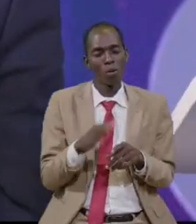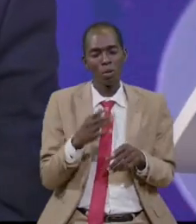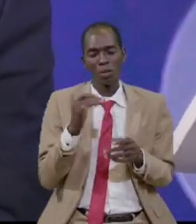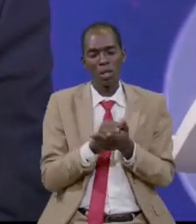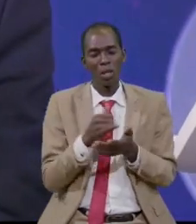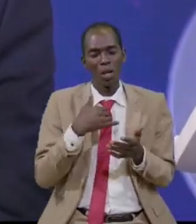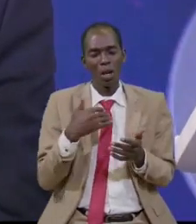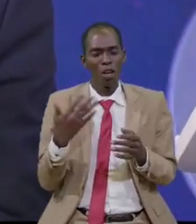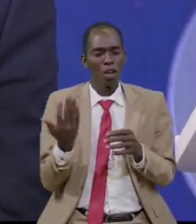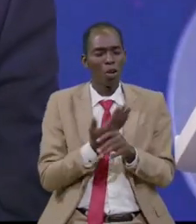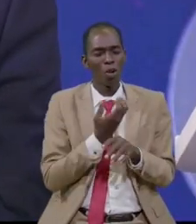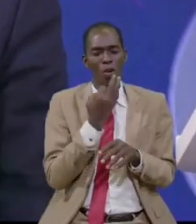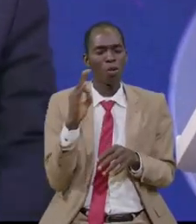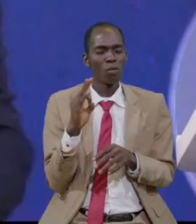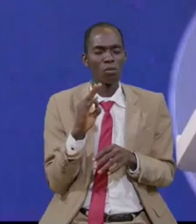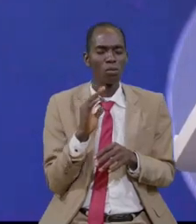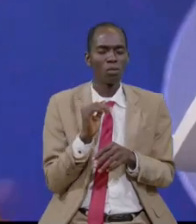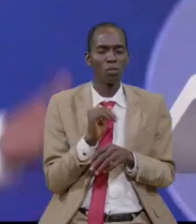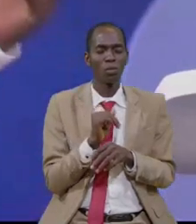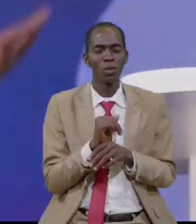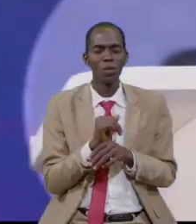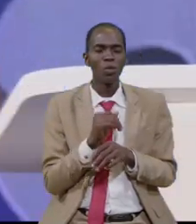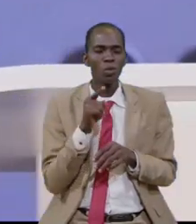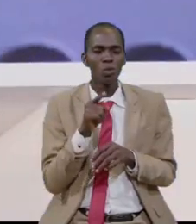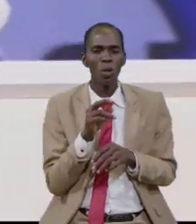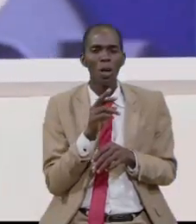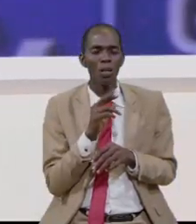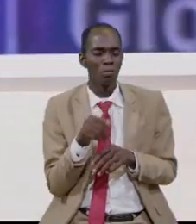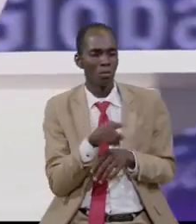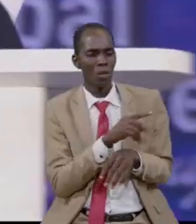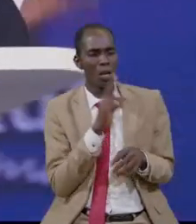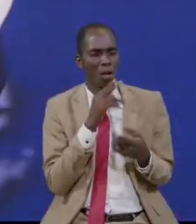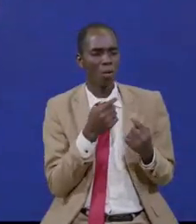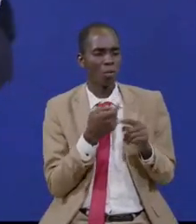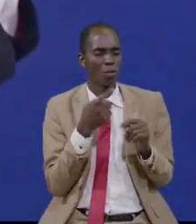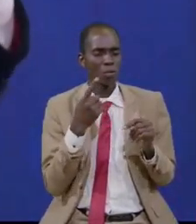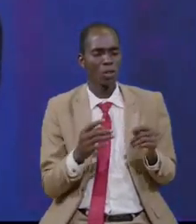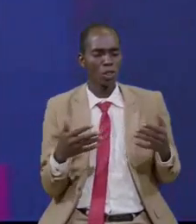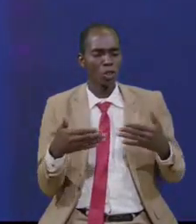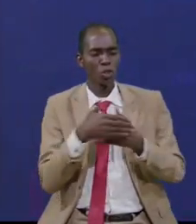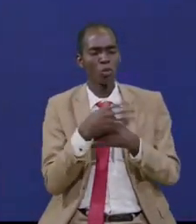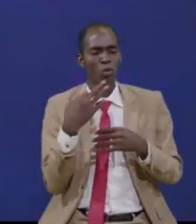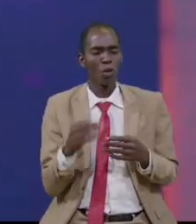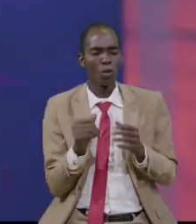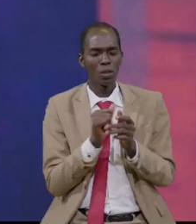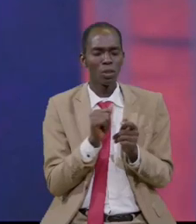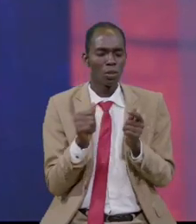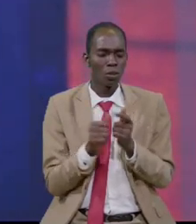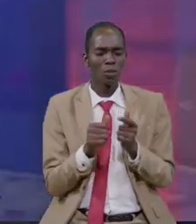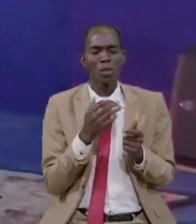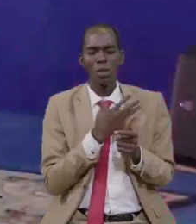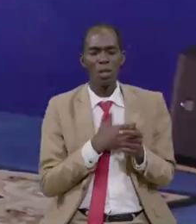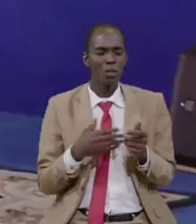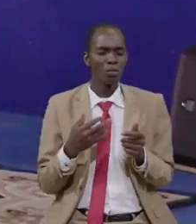pêchent n'importe comment, ils viennent de la salle d'adultère, de fornication, et ils viennent prendre le micro pour